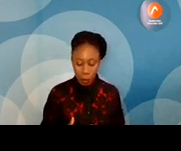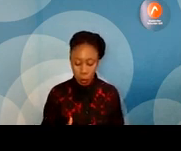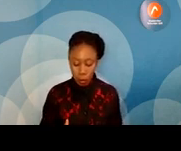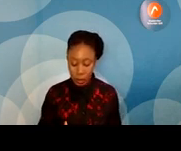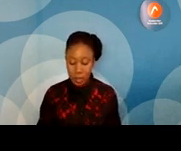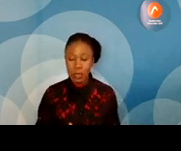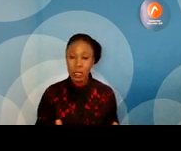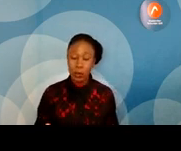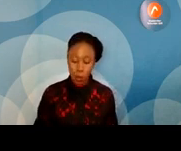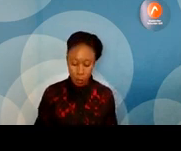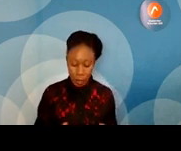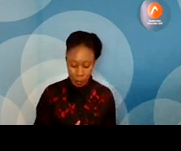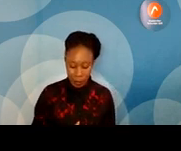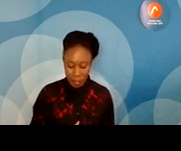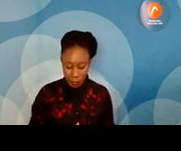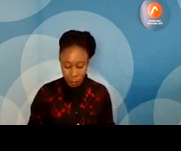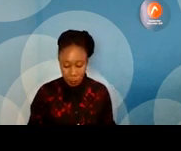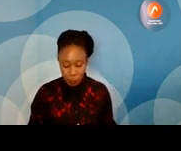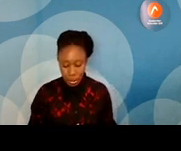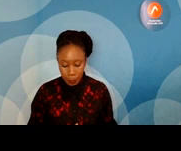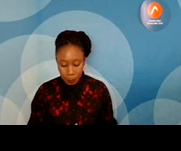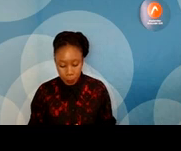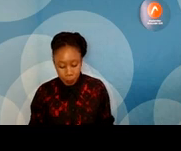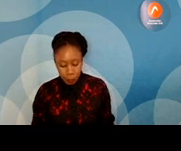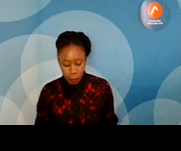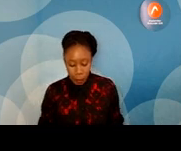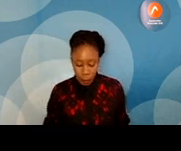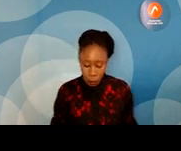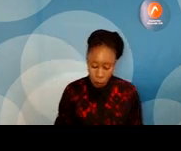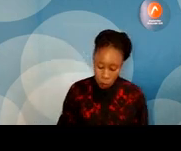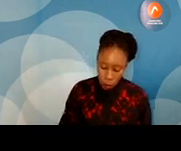att åldras inom arbetslivet.